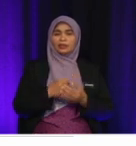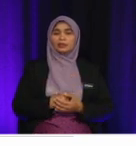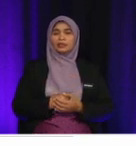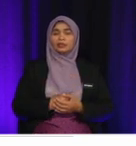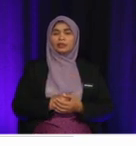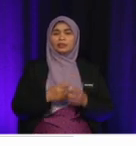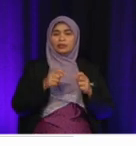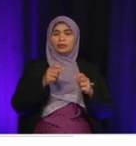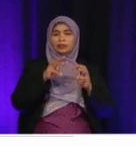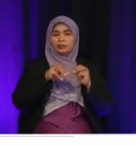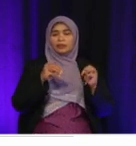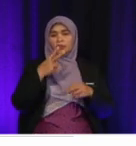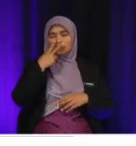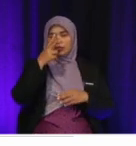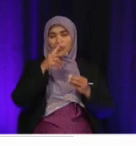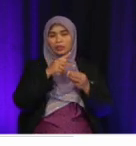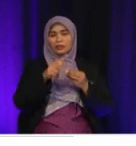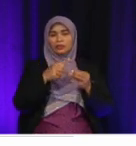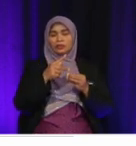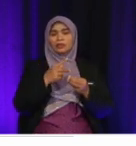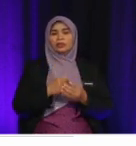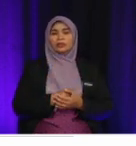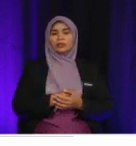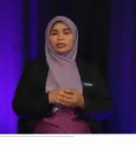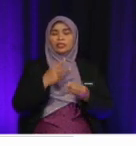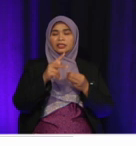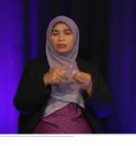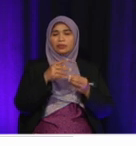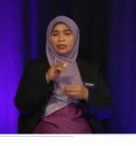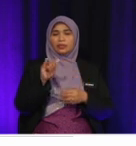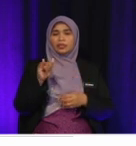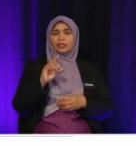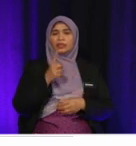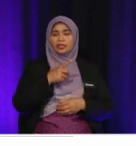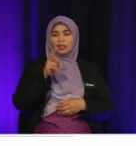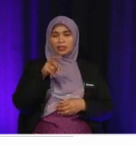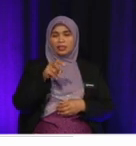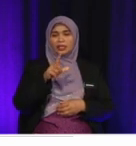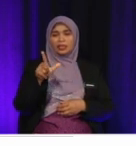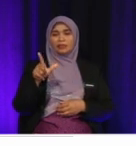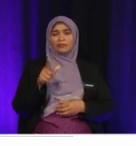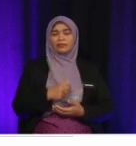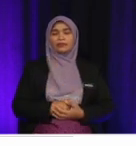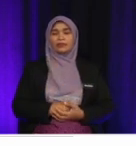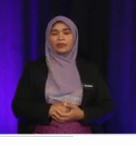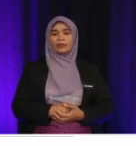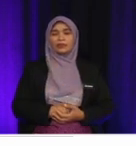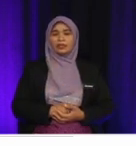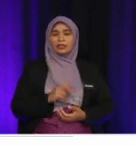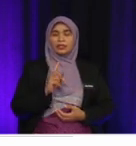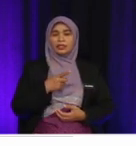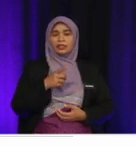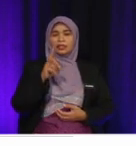Cuba murid-murid lihat ya kesimpulan cara menulisnya kesimpulannya Kita hendaklah Oke selepas kesimpulan